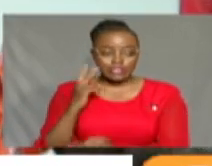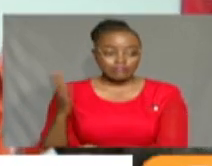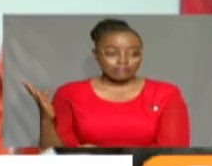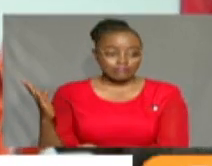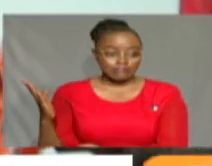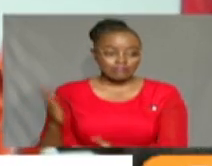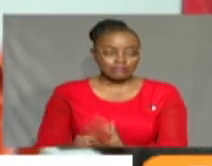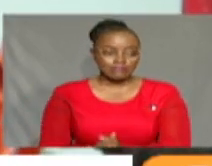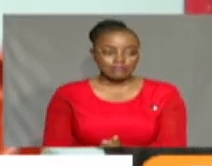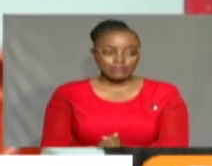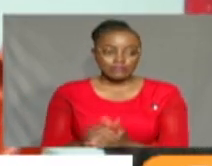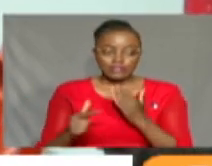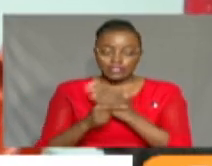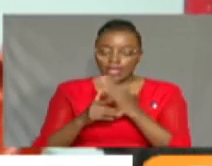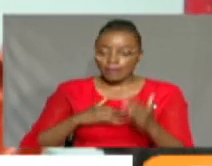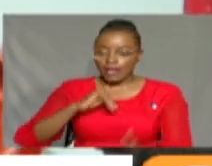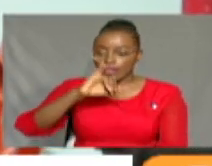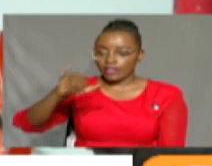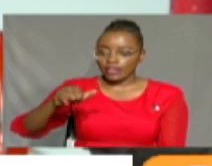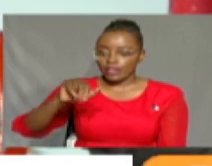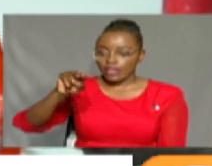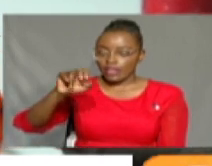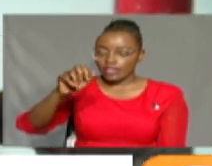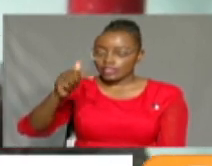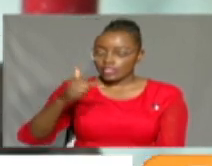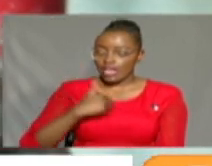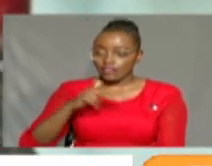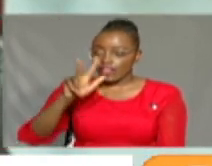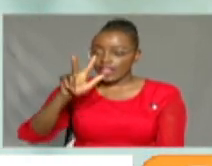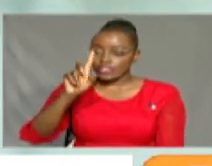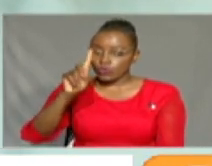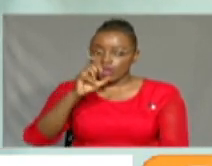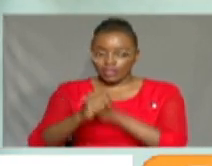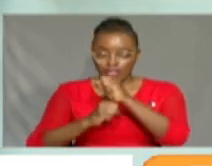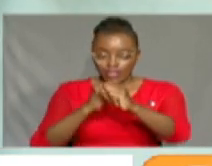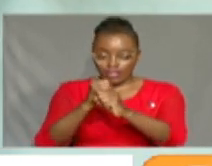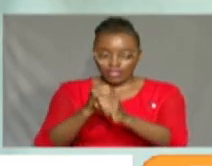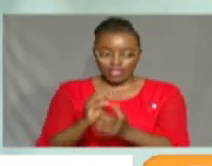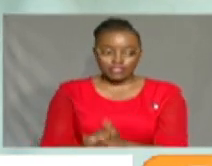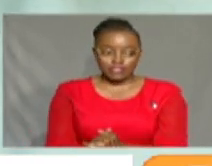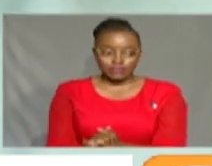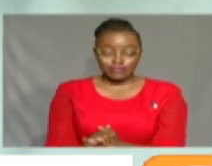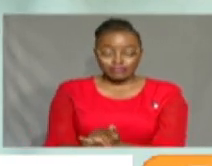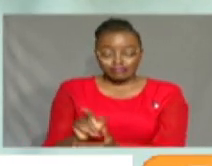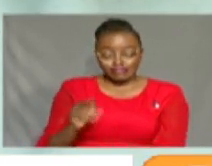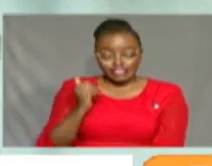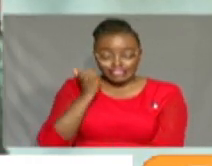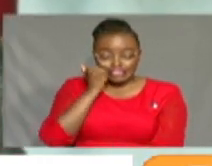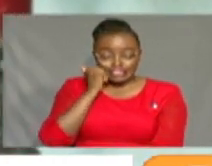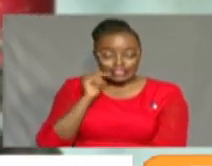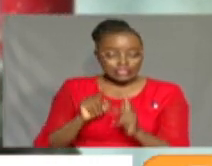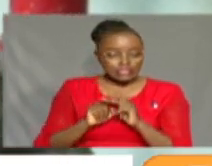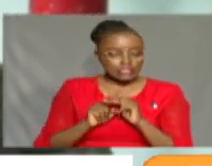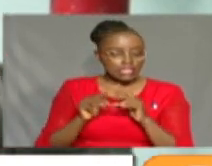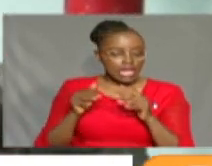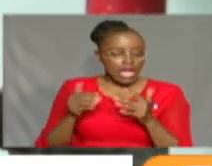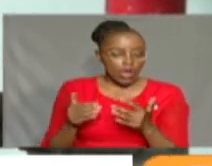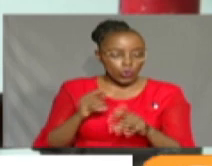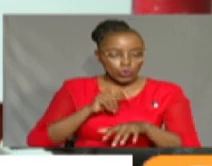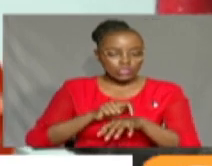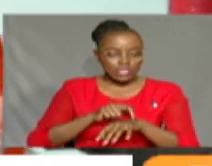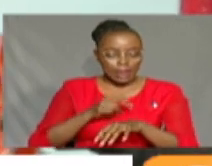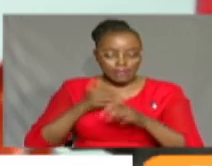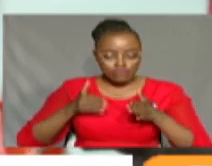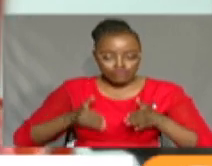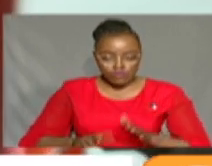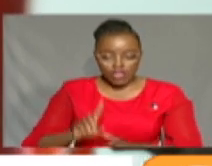Kwa majina, naitwa Janet Aoko, niko na 31 years. Hii ugonjwa ilianza after nikiza